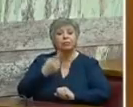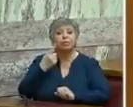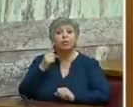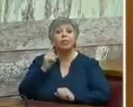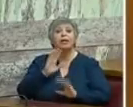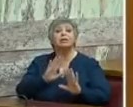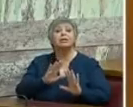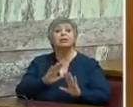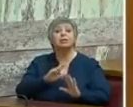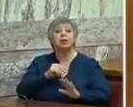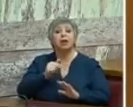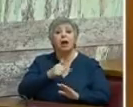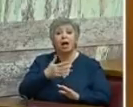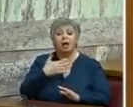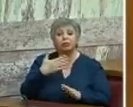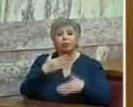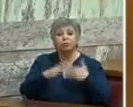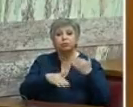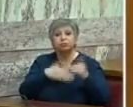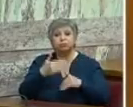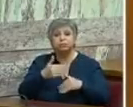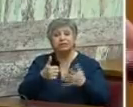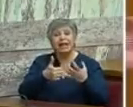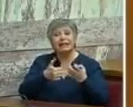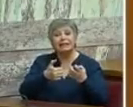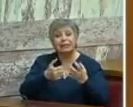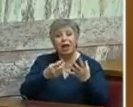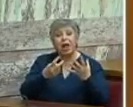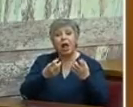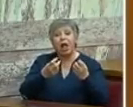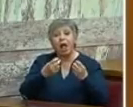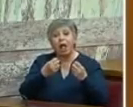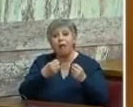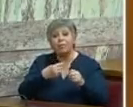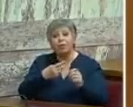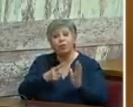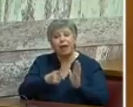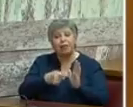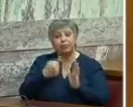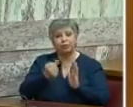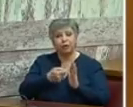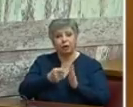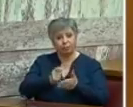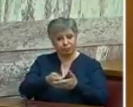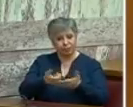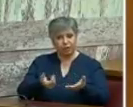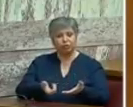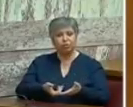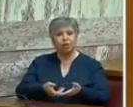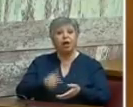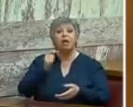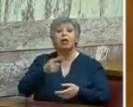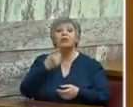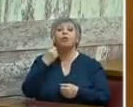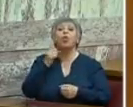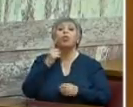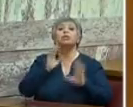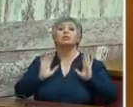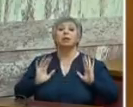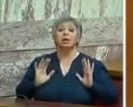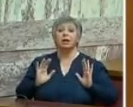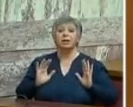δύο χρόνια 50 και 60 και 70 ευρώ το τεστ, ενώ θα πρέπει να πάρουμε 8-9, δεν μισώθηκε κάποιος από αυτά? Πώς το λέει δηλαδή?